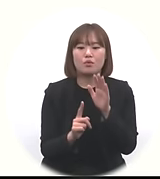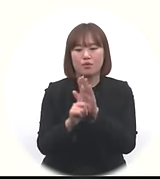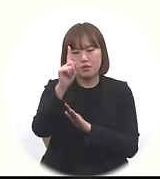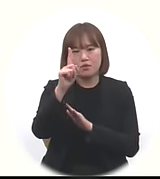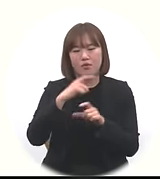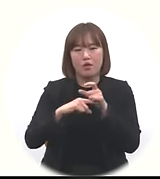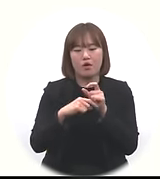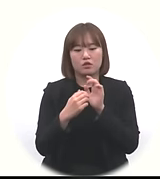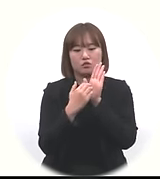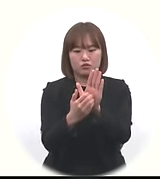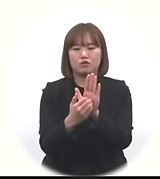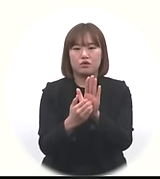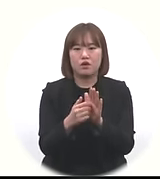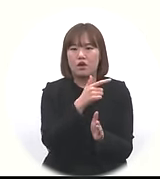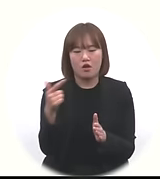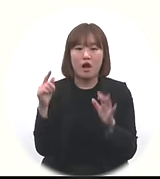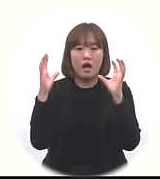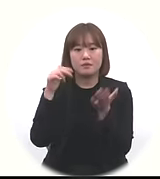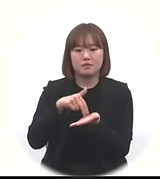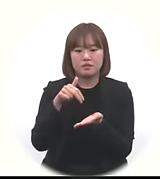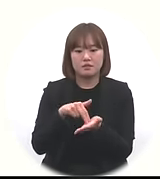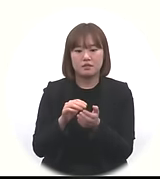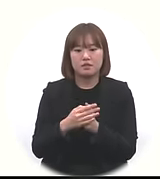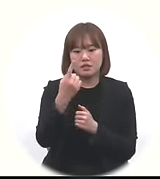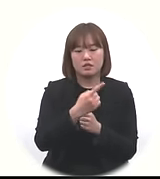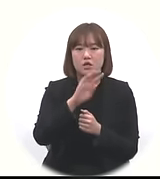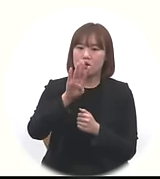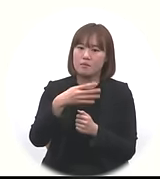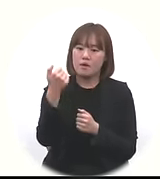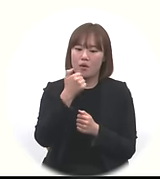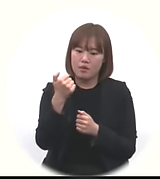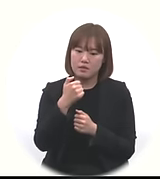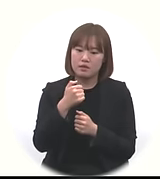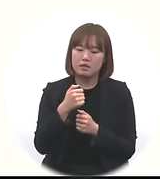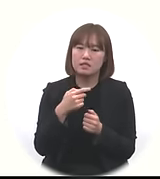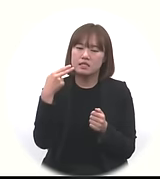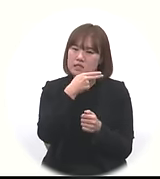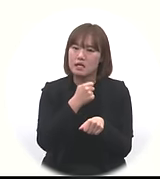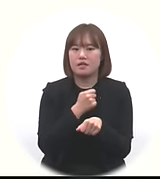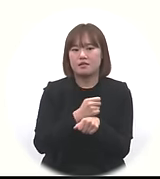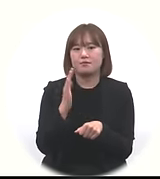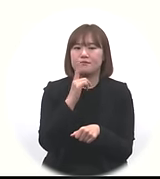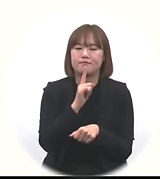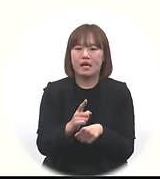그리고 대략적으로 불소의 농도가 높아질수록 충치 예방 효과가 높기 때문에 애들 같은 경우는 저기